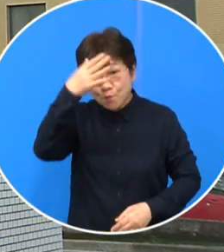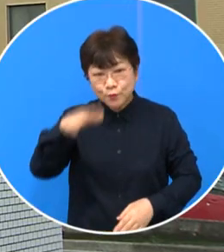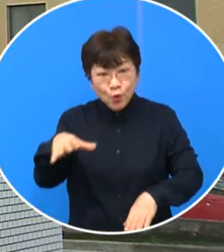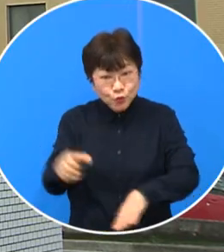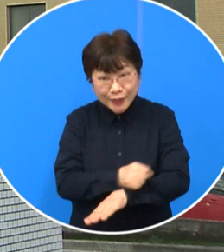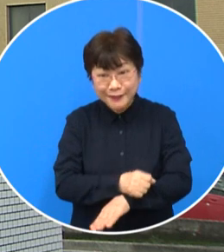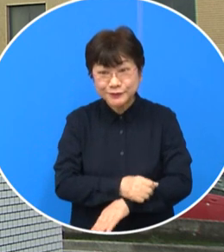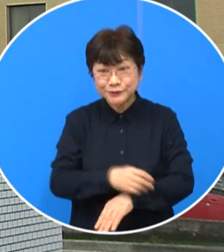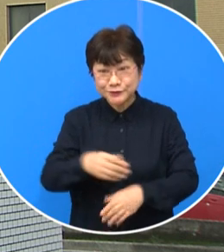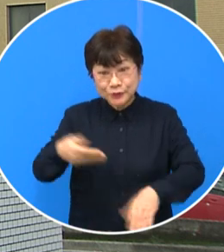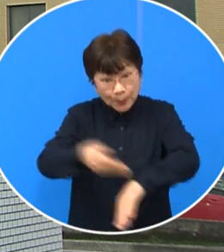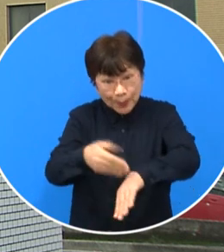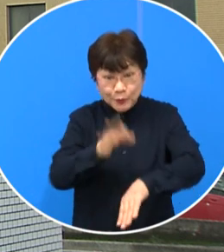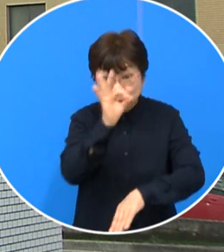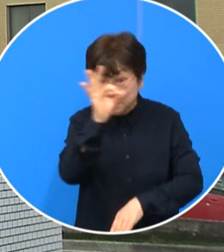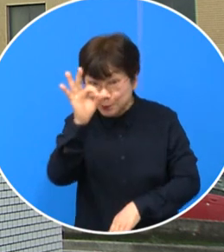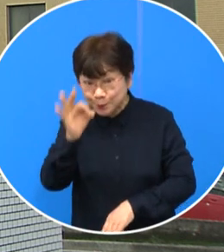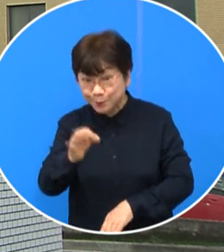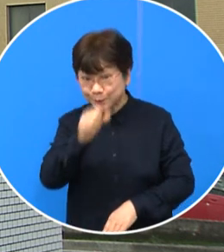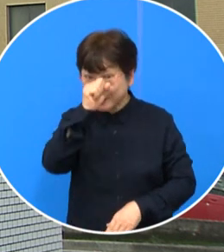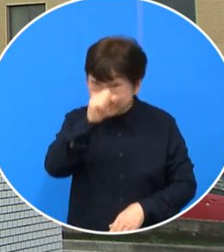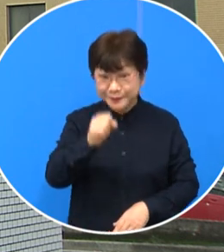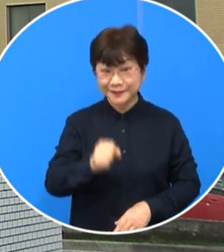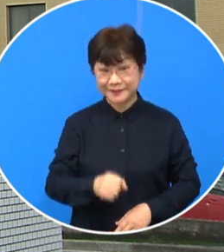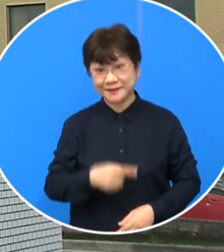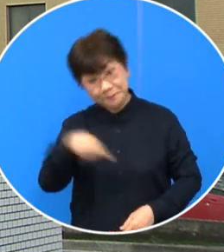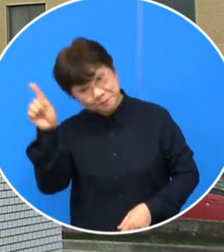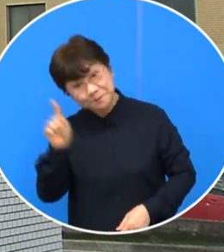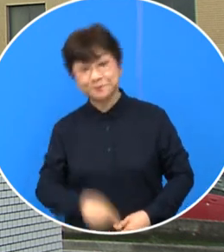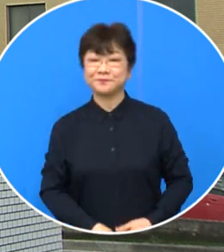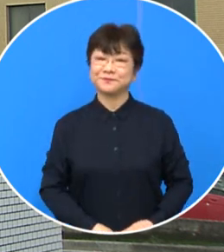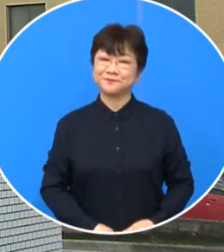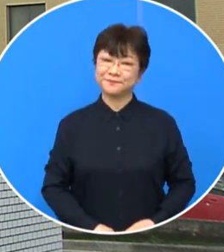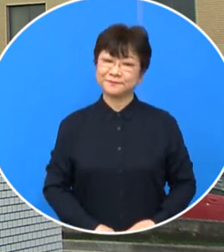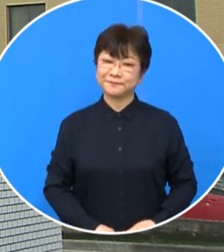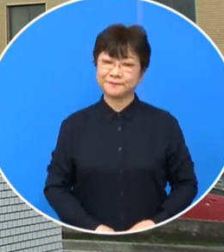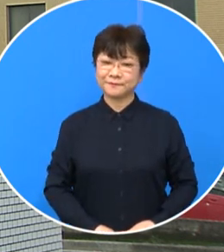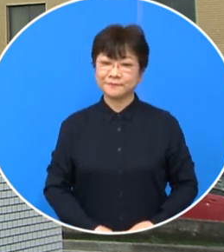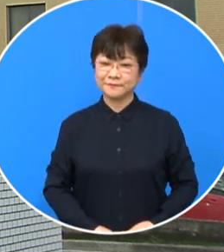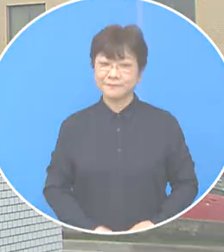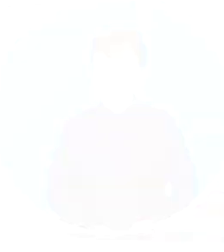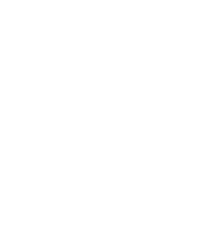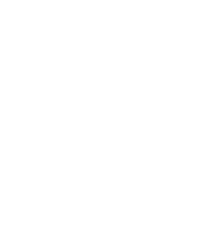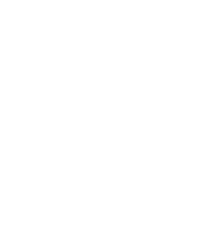手のプレーが間近で見られる貴重な機会ですからね。早速行きましょう。